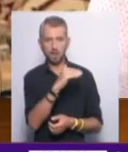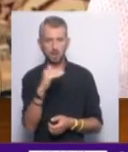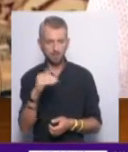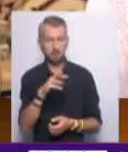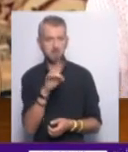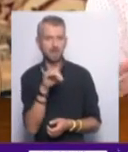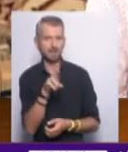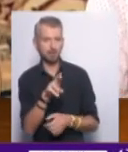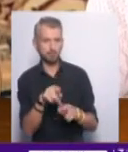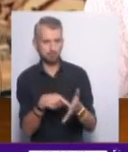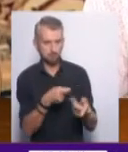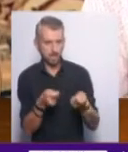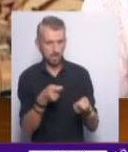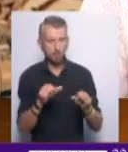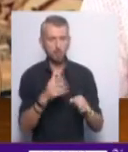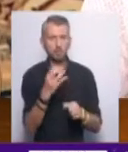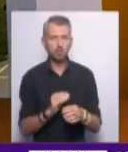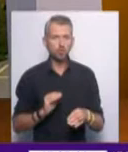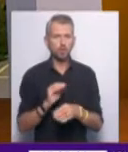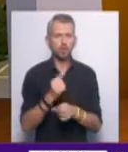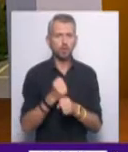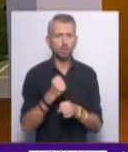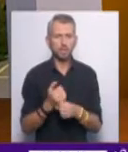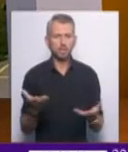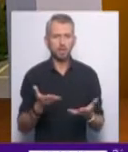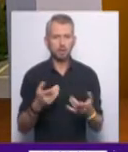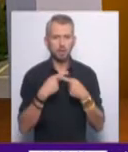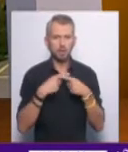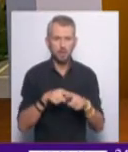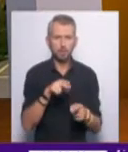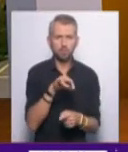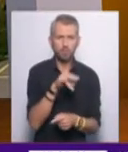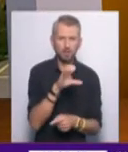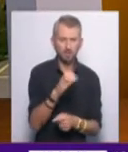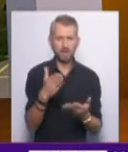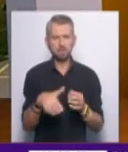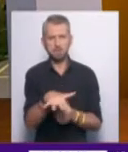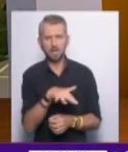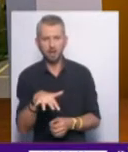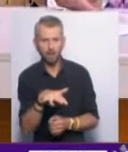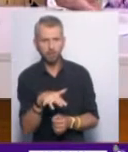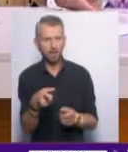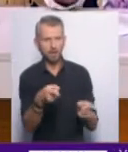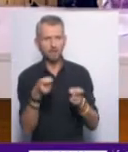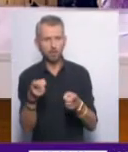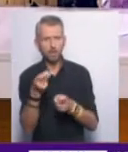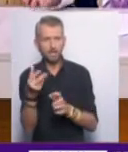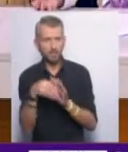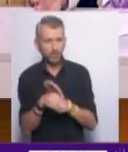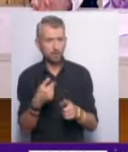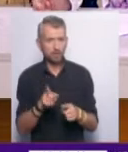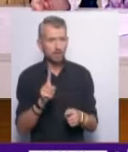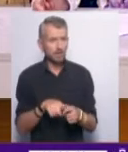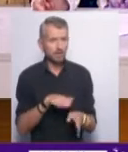мерії можна ще й додатково робити якісь там технополюси, якісь майданчики, залучати інвесторів. Це ну,